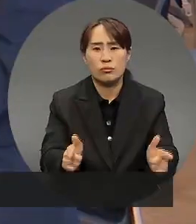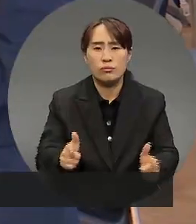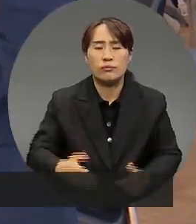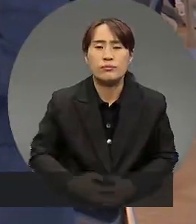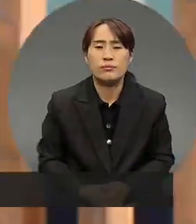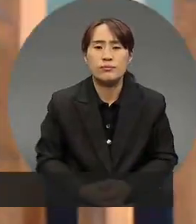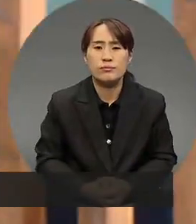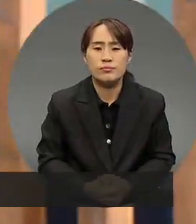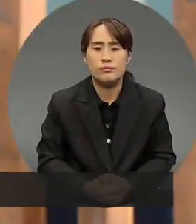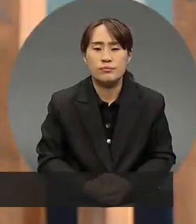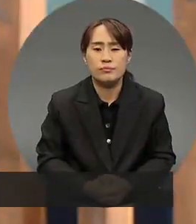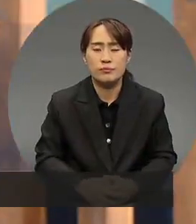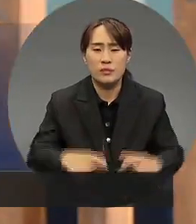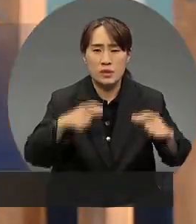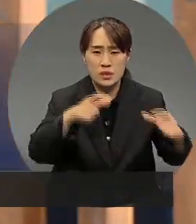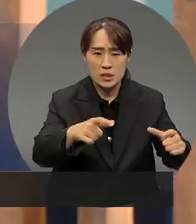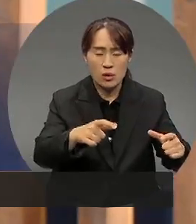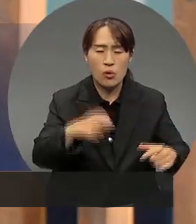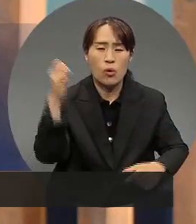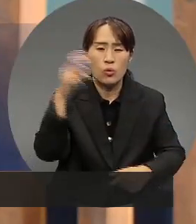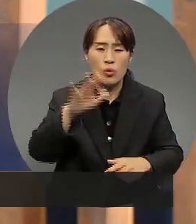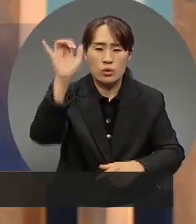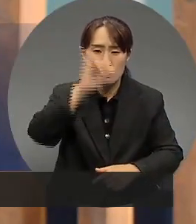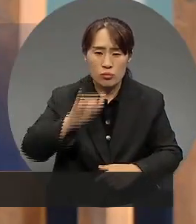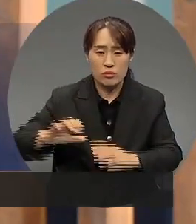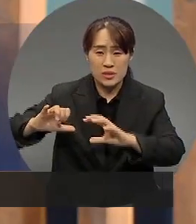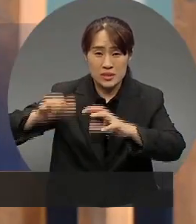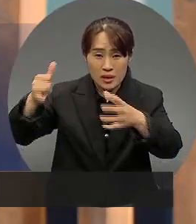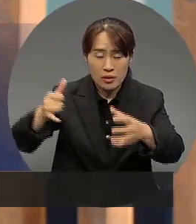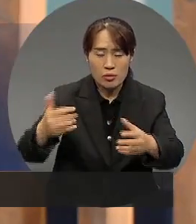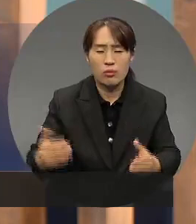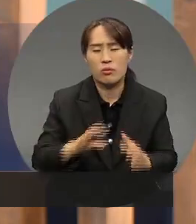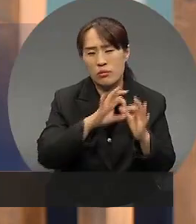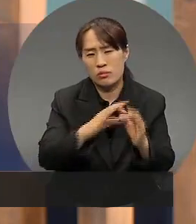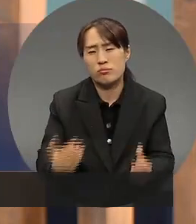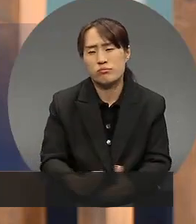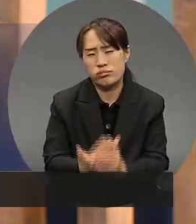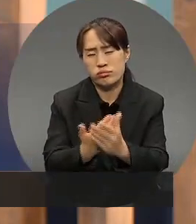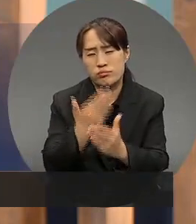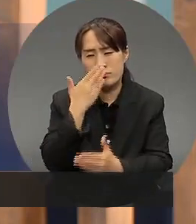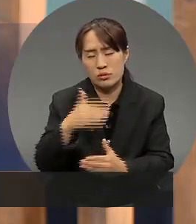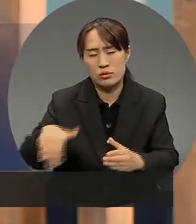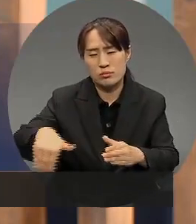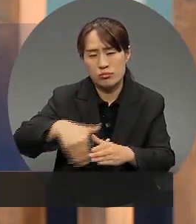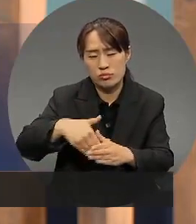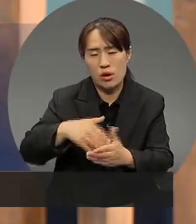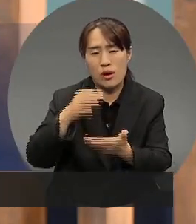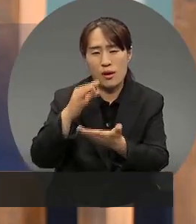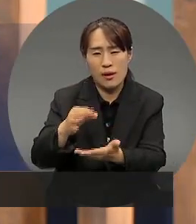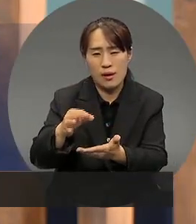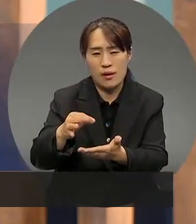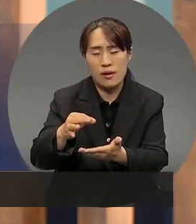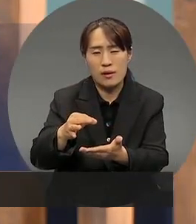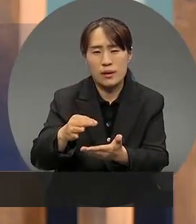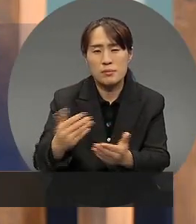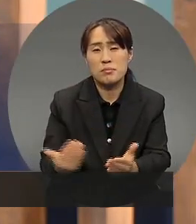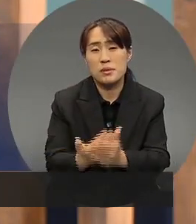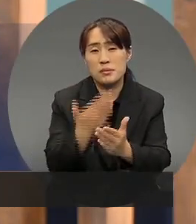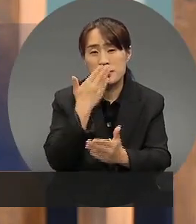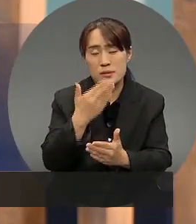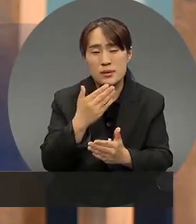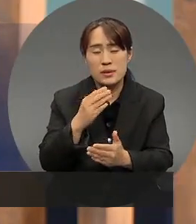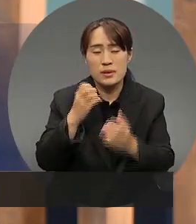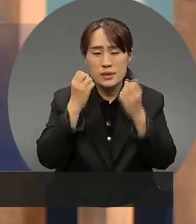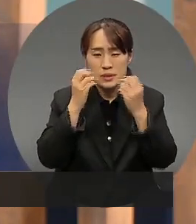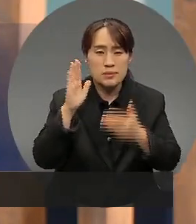기회입니다 지역을 넘어 전국으로 세계로 그런 문화적 가치가 다체롭게 넘나들면서 새로운